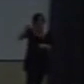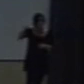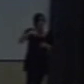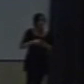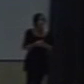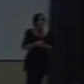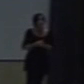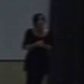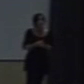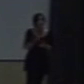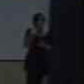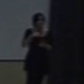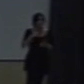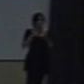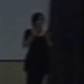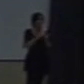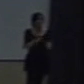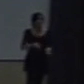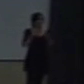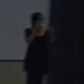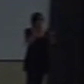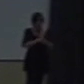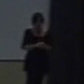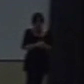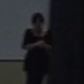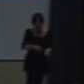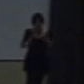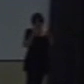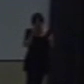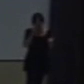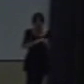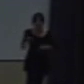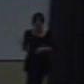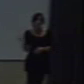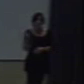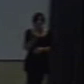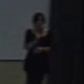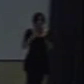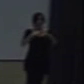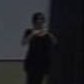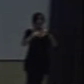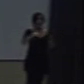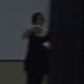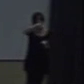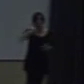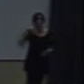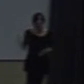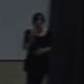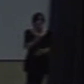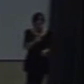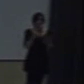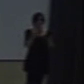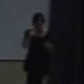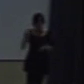passa una declaració de la seva secretària d'Estat, de la Clinton. Bueno, tens informació directa, al mateix moment que surt, no cal estar a la Casa Blanca, no cal estar al Departament d'Estat a Washington, allà està la